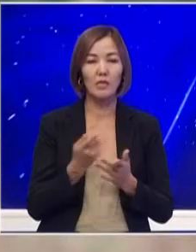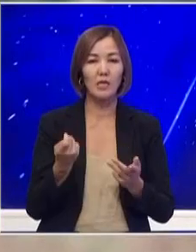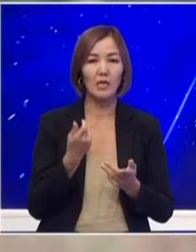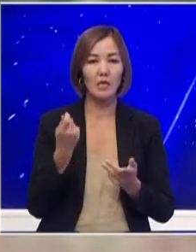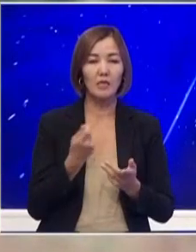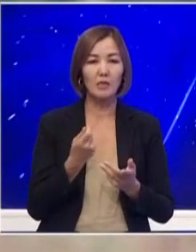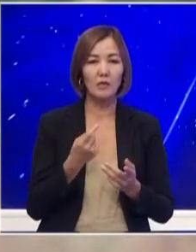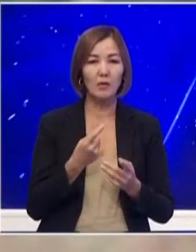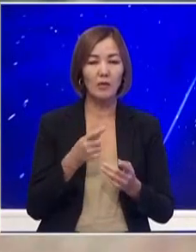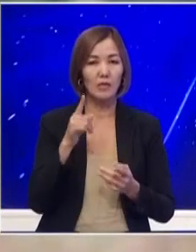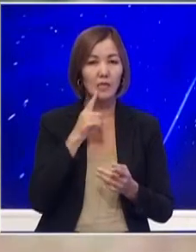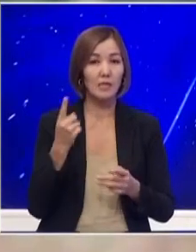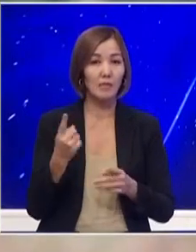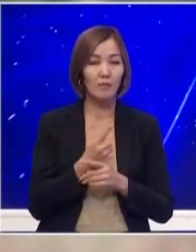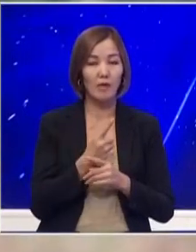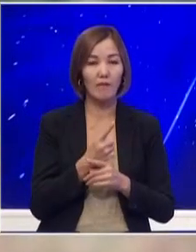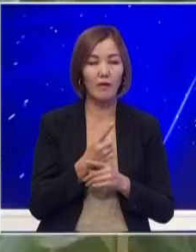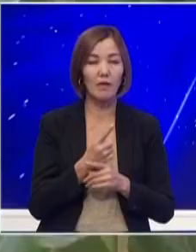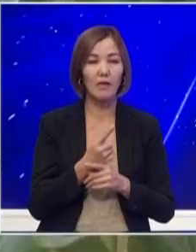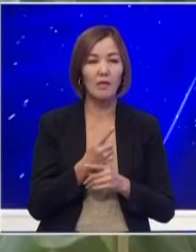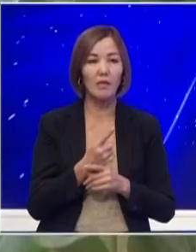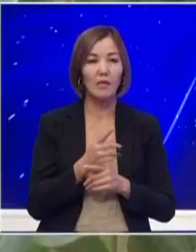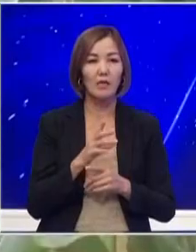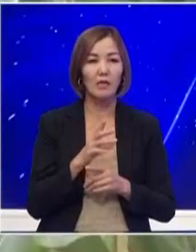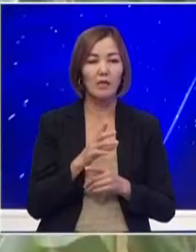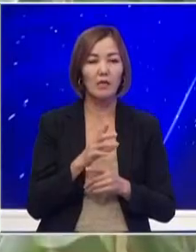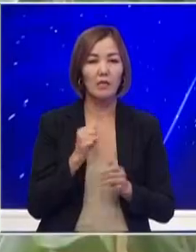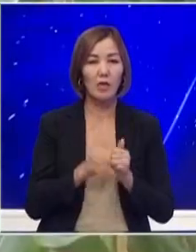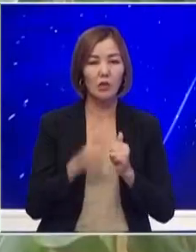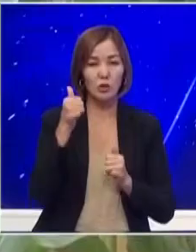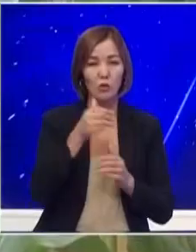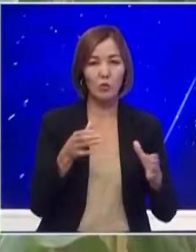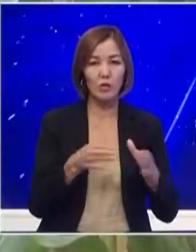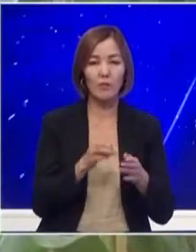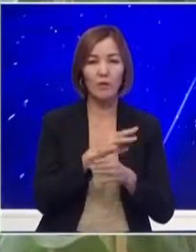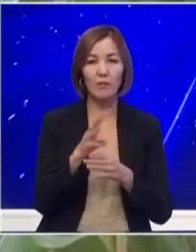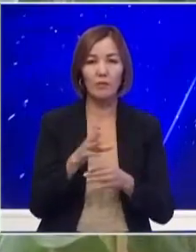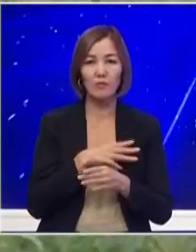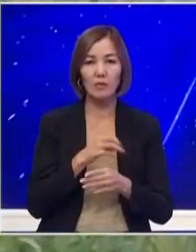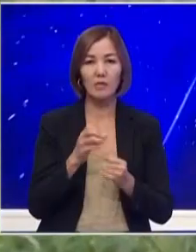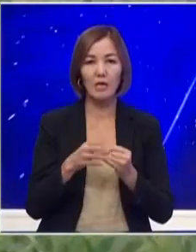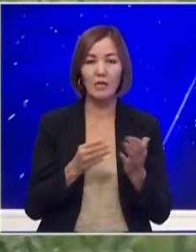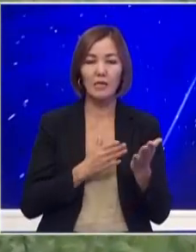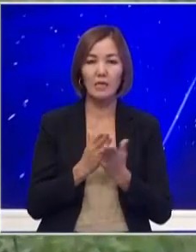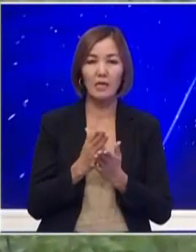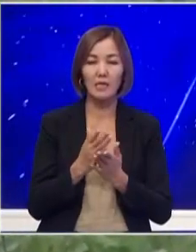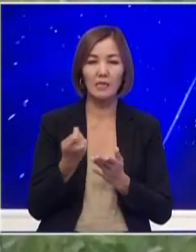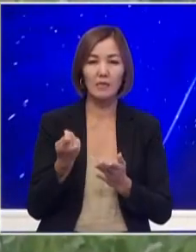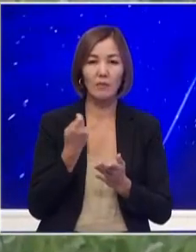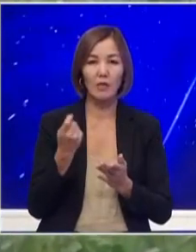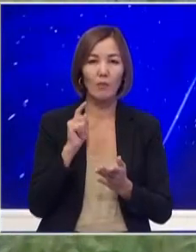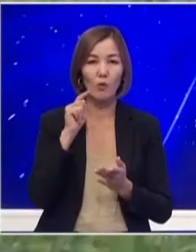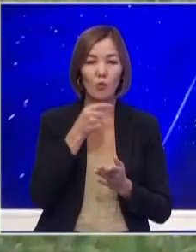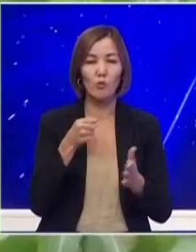имеет аналогов. К тому же за счет поставки новых сортов злаковых ежегодно компания обеспечивает аграриев страны семенами кукурузы